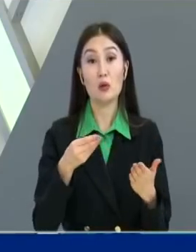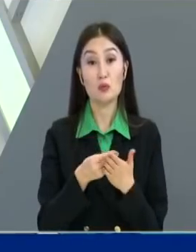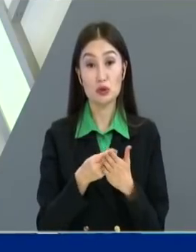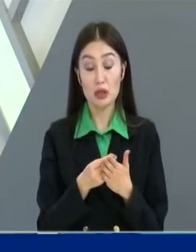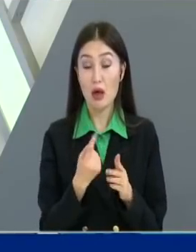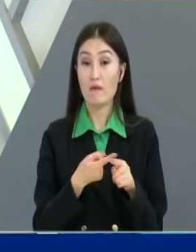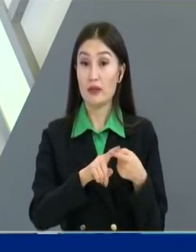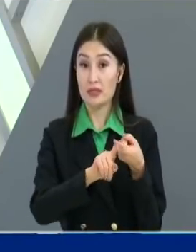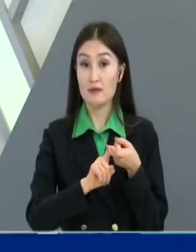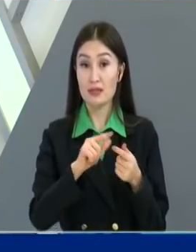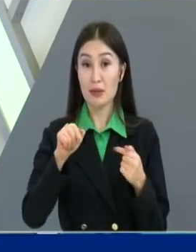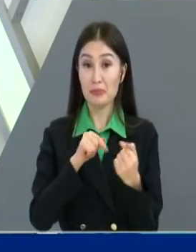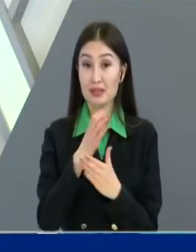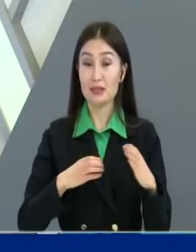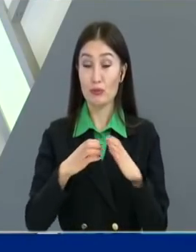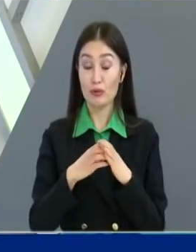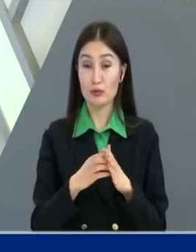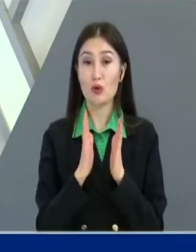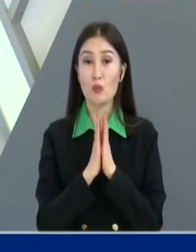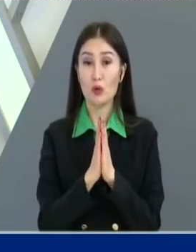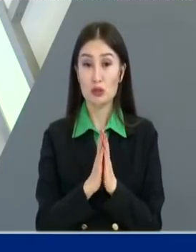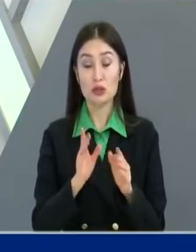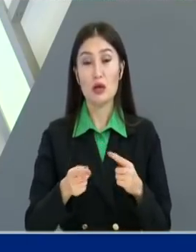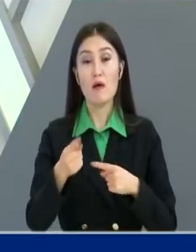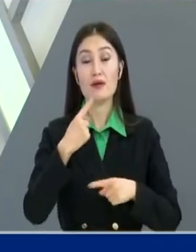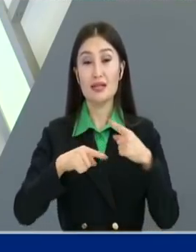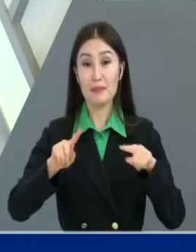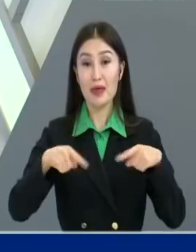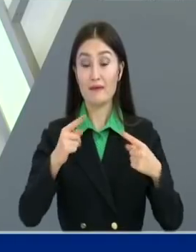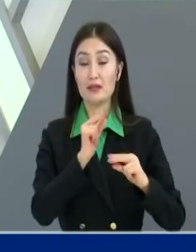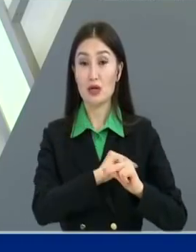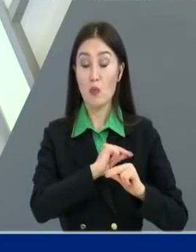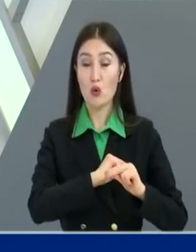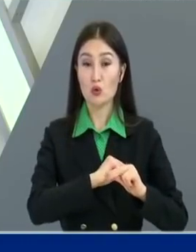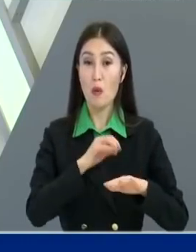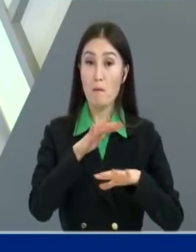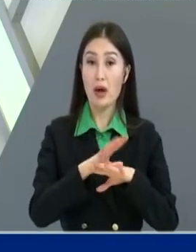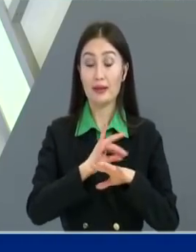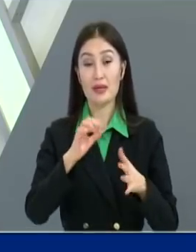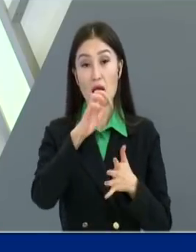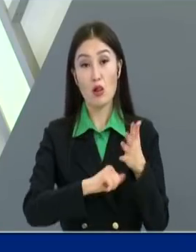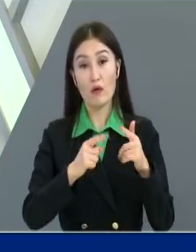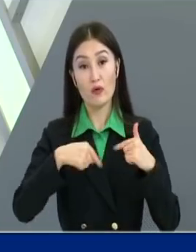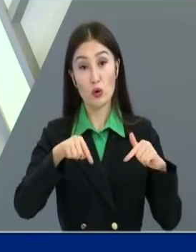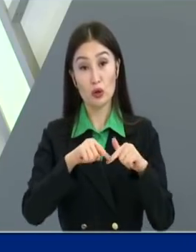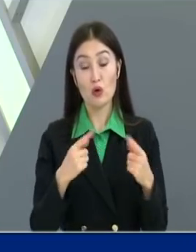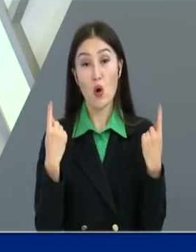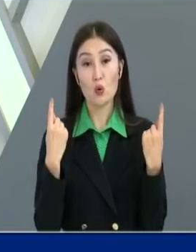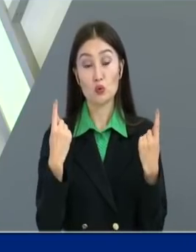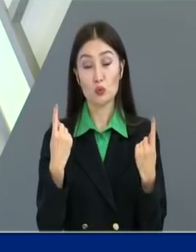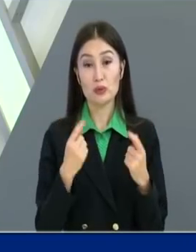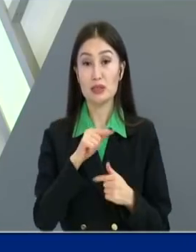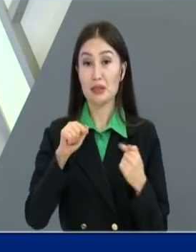этой связи бизнес-сообщество страны просит возобновить работу банков, налоговых органов и других госорганов. Крупнейшие